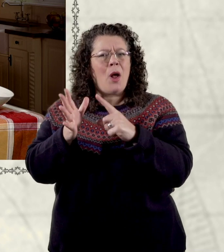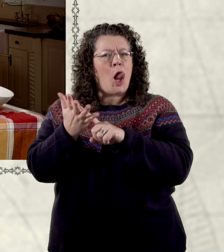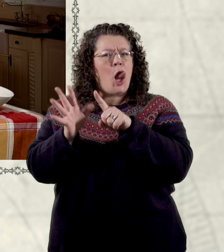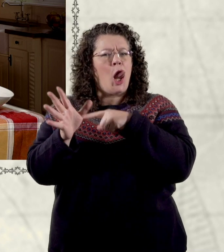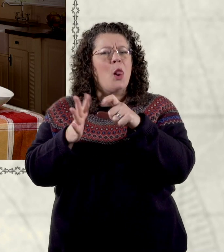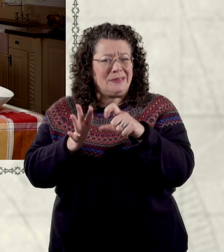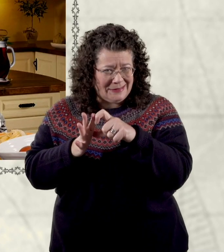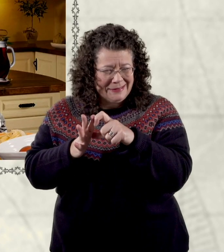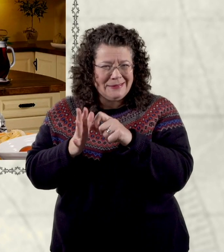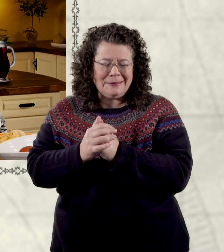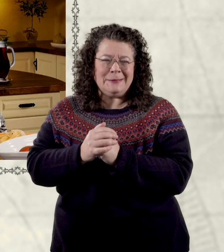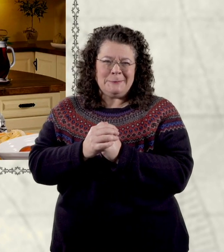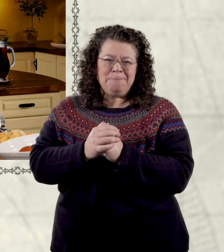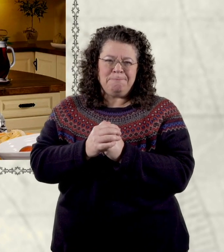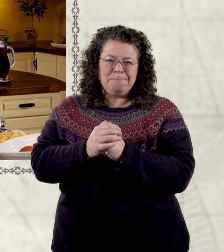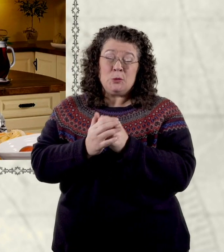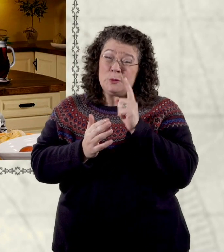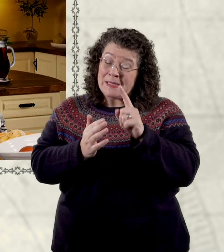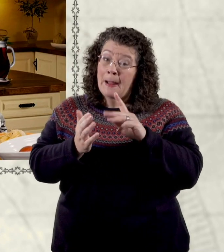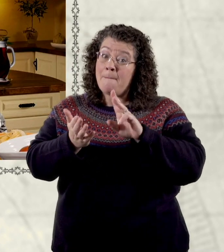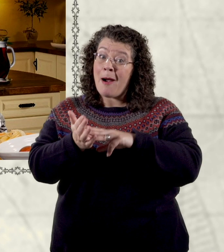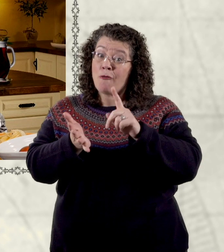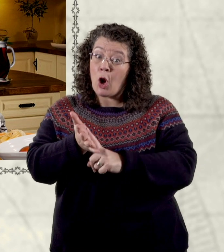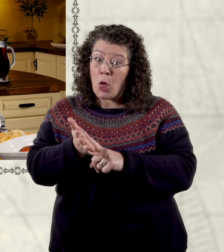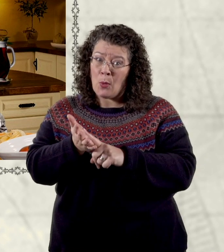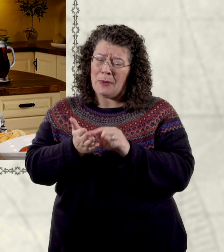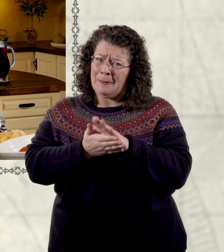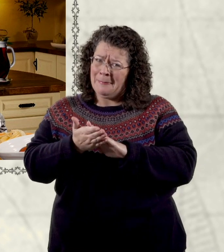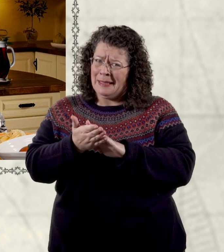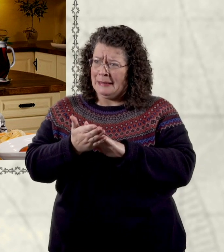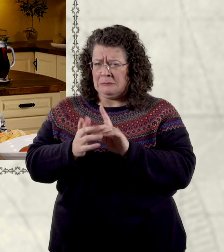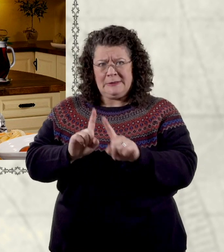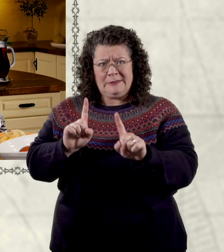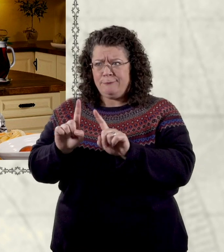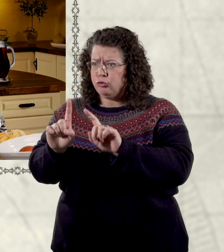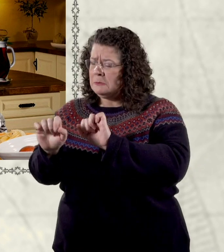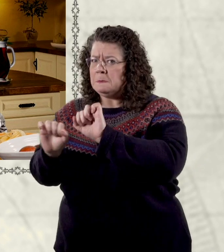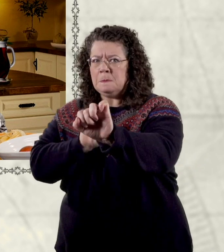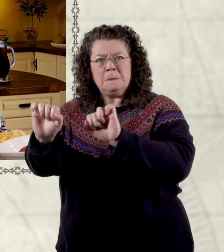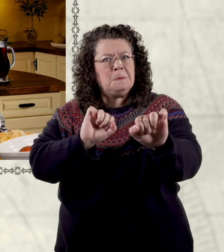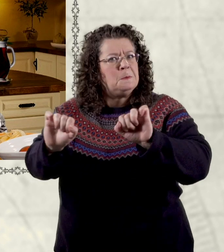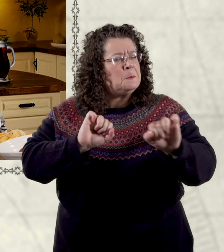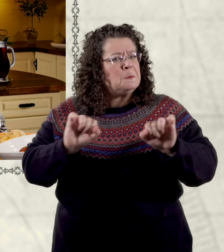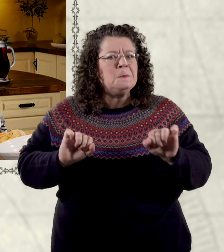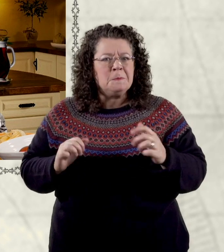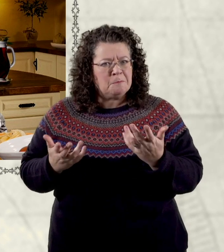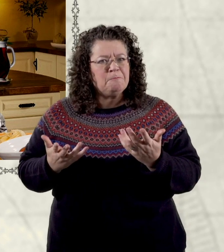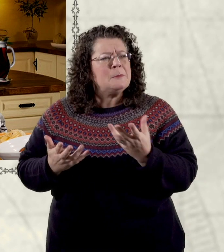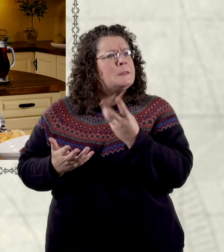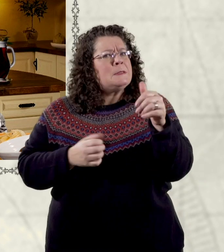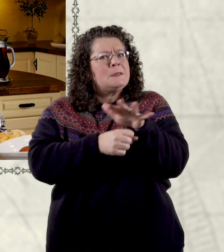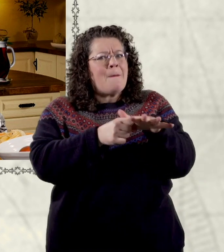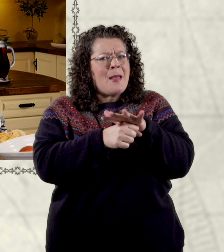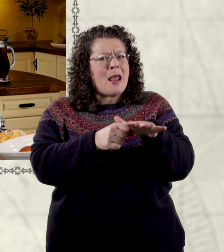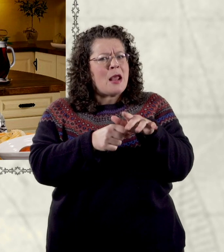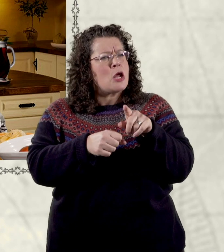bwca Lwyd. Chi'n gweld, mae'r fari yn golygu rhywbeth gwahanol i bawb. Yn rhai ardaloedd, mae'n